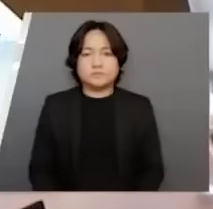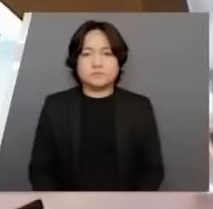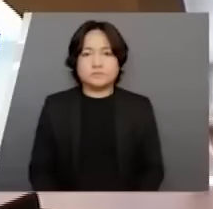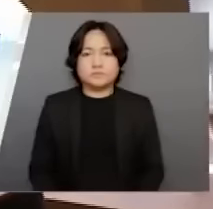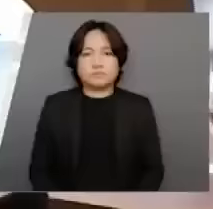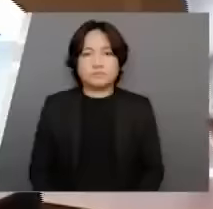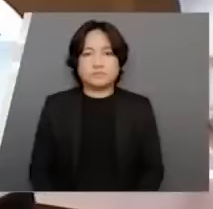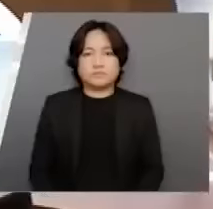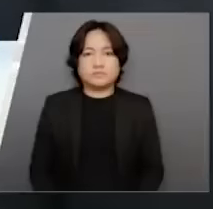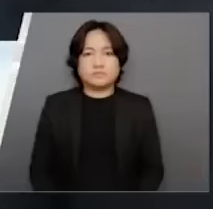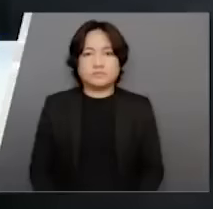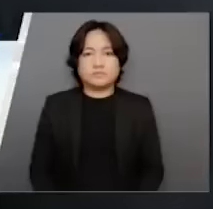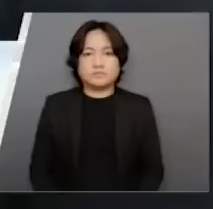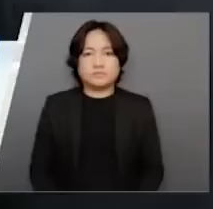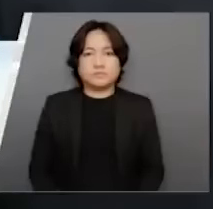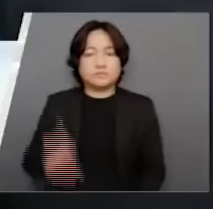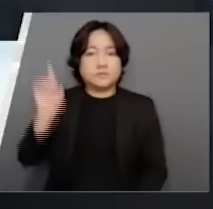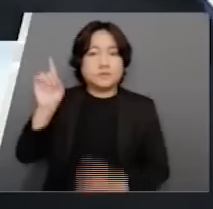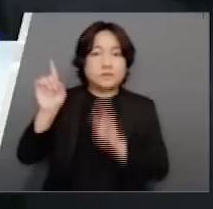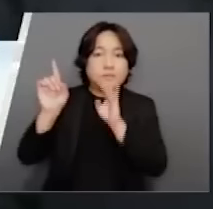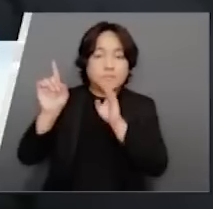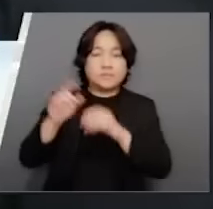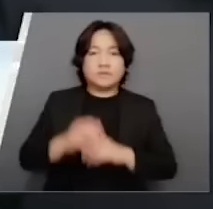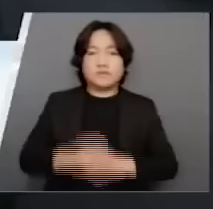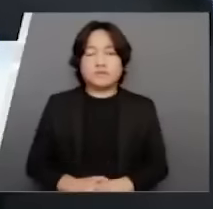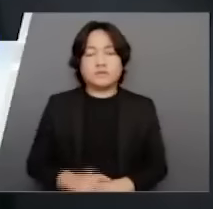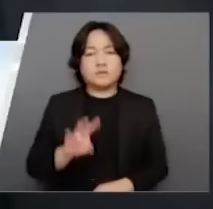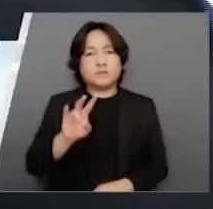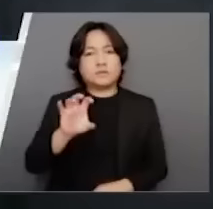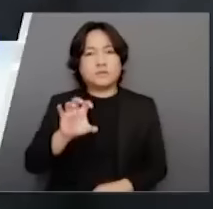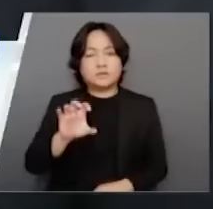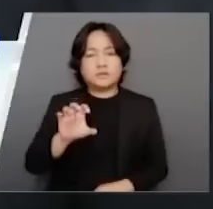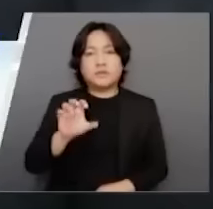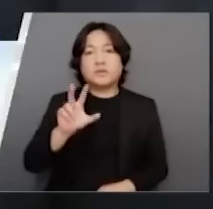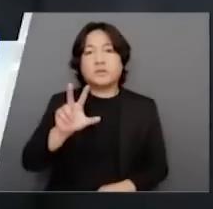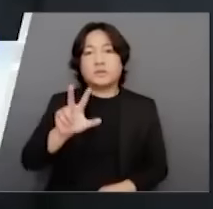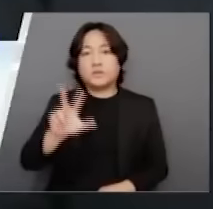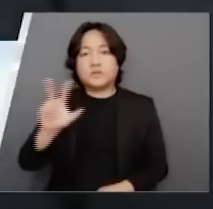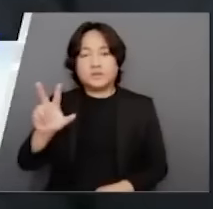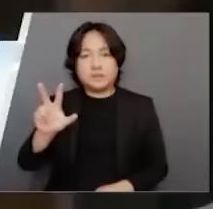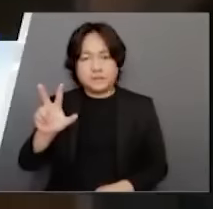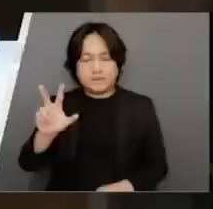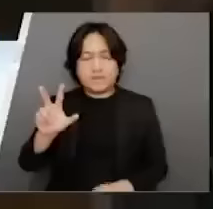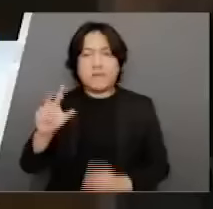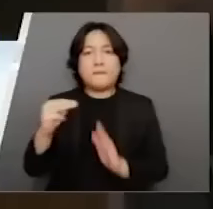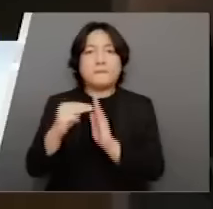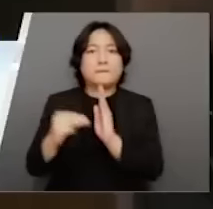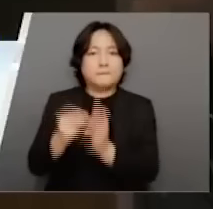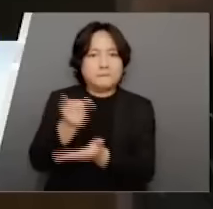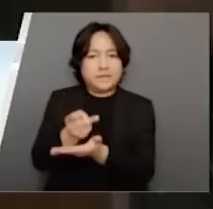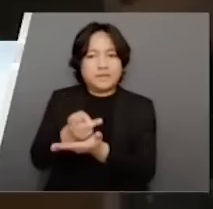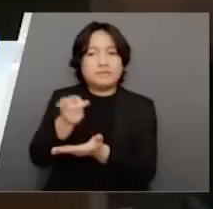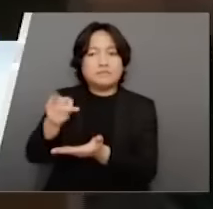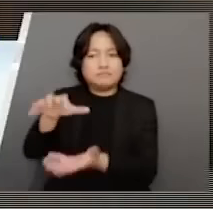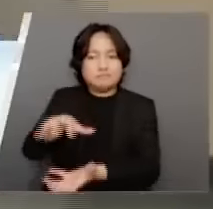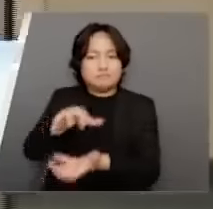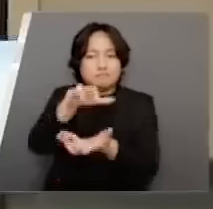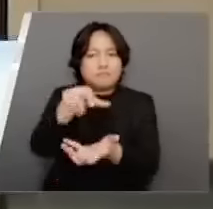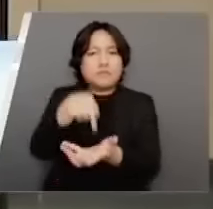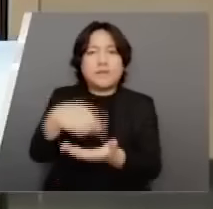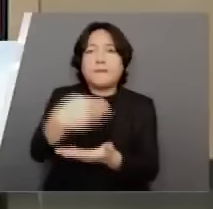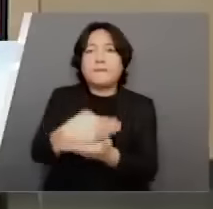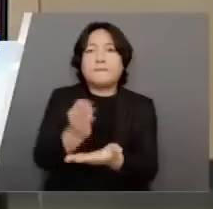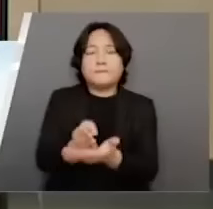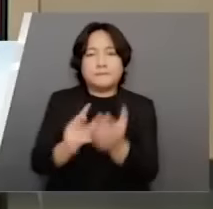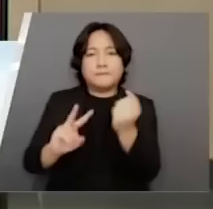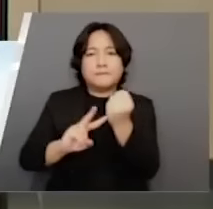733 million pesos para sa taong 2025. Yan ang inaprubahan ng Senado kanina para sa budget ng Office of the Vice President.